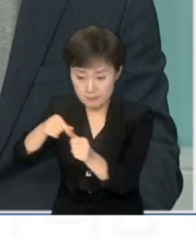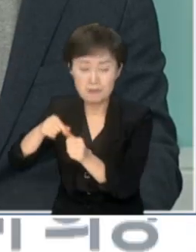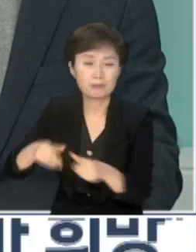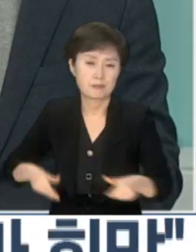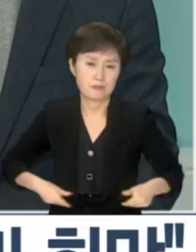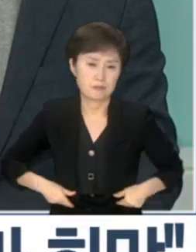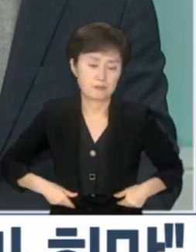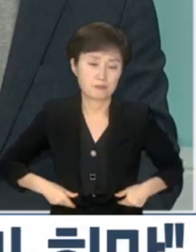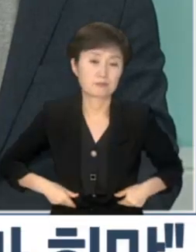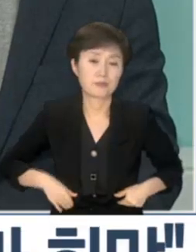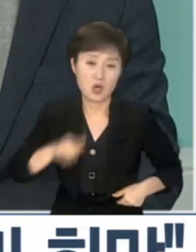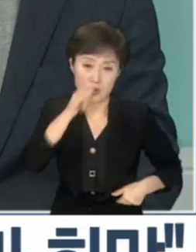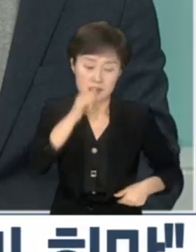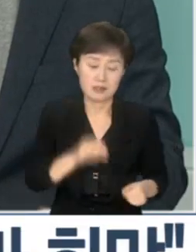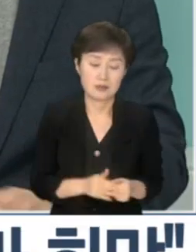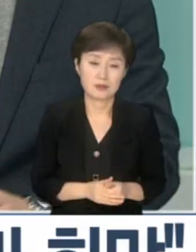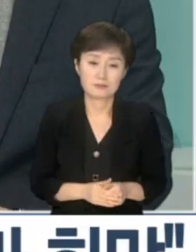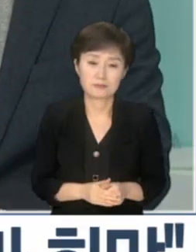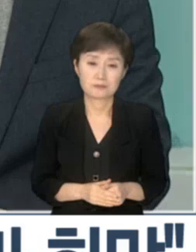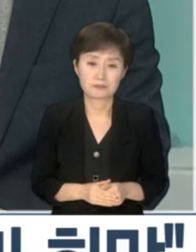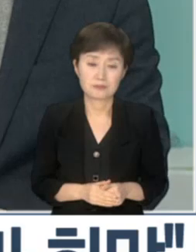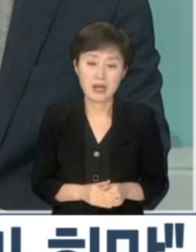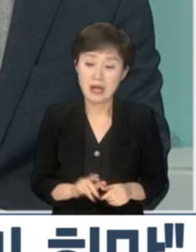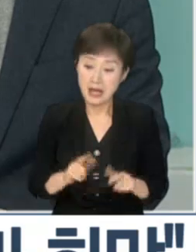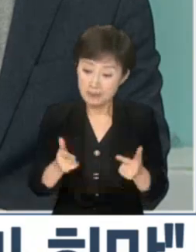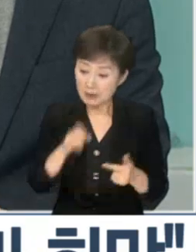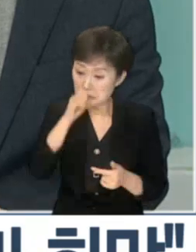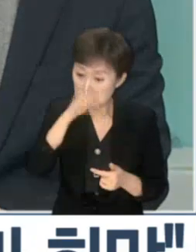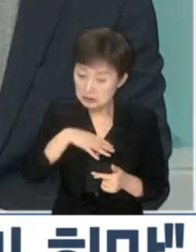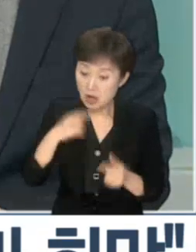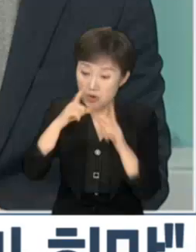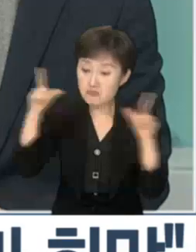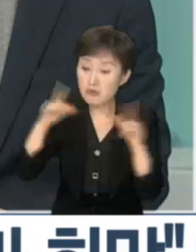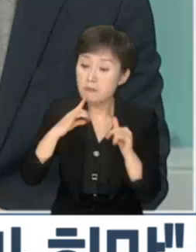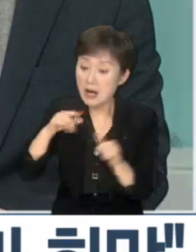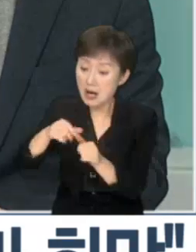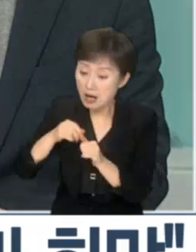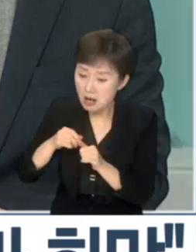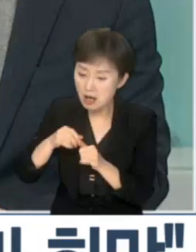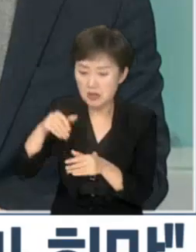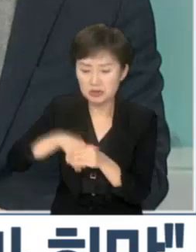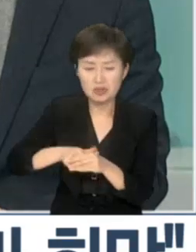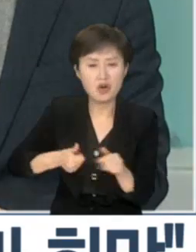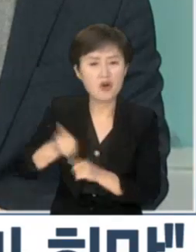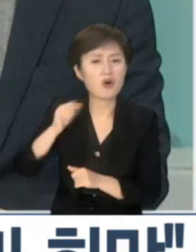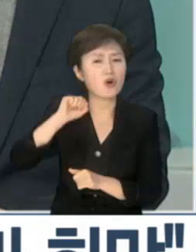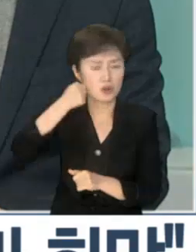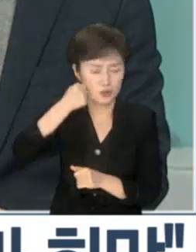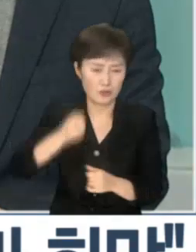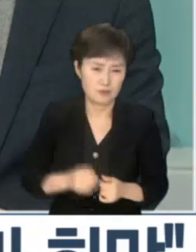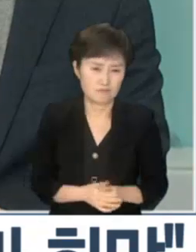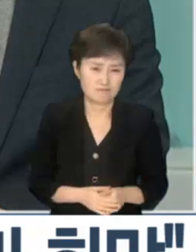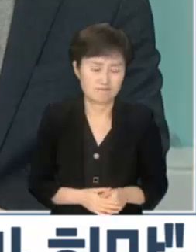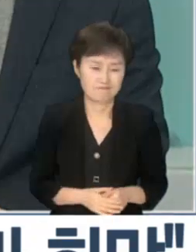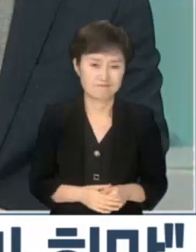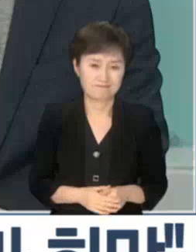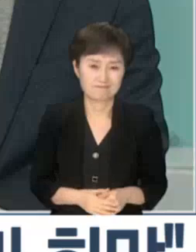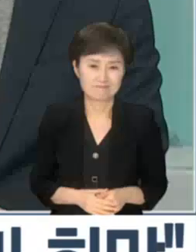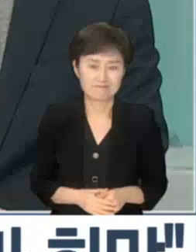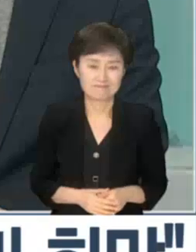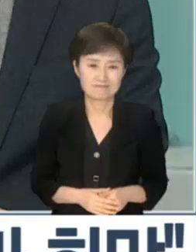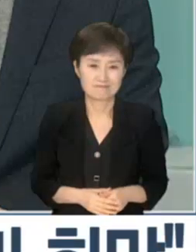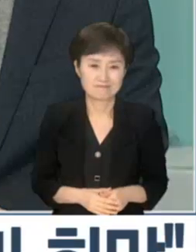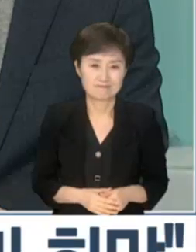오히려 필요한 시점이다. 그렇지 않으면 총선에서 승리는 좀 요원할 것이다. 네. 이렇게 지금 대변인께서는 험지보다는